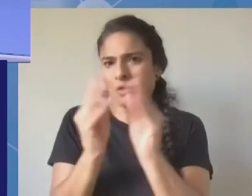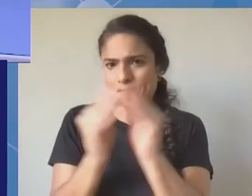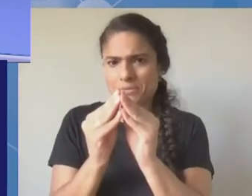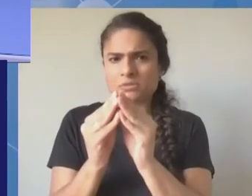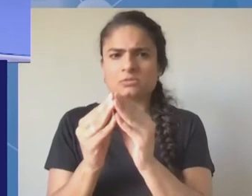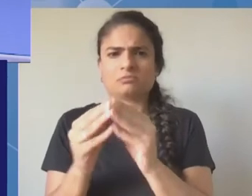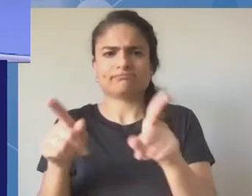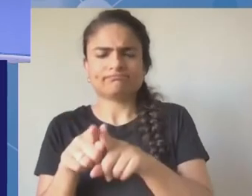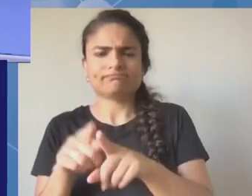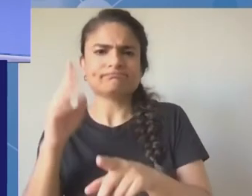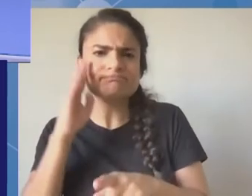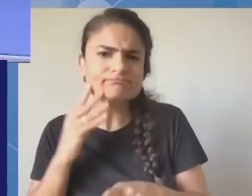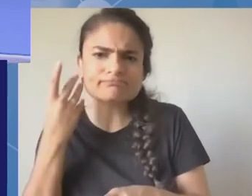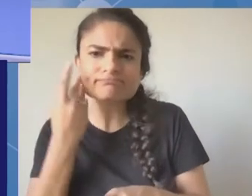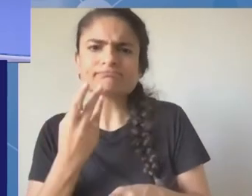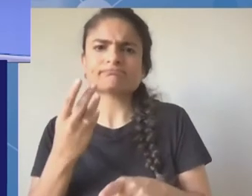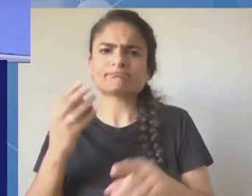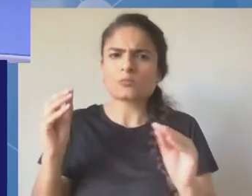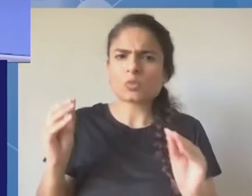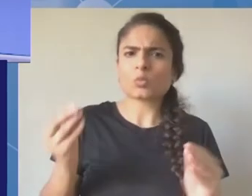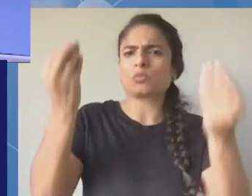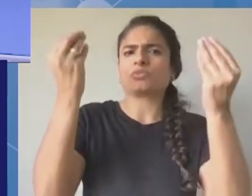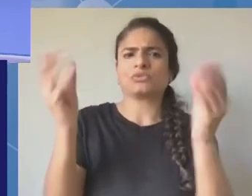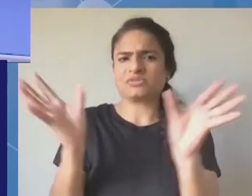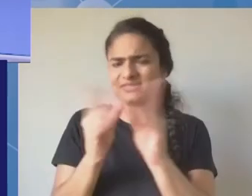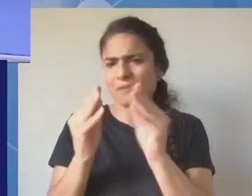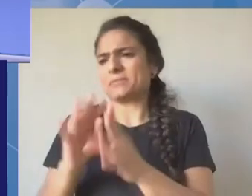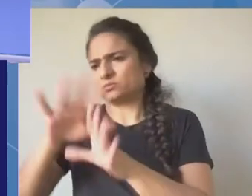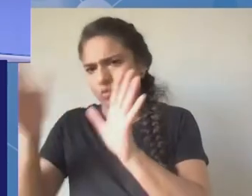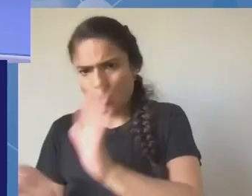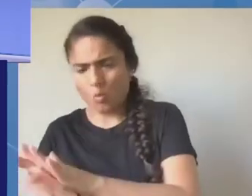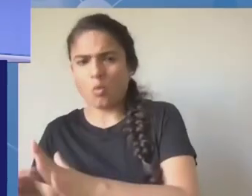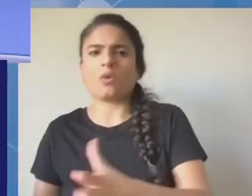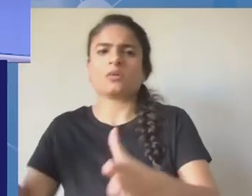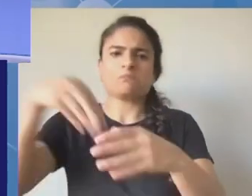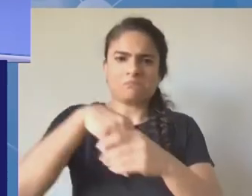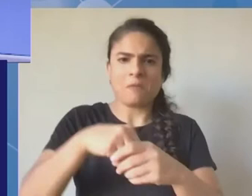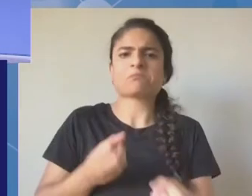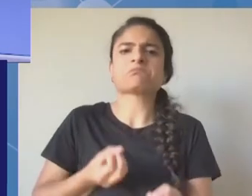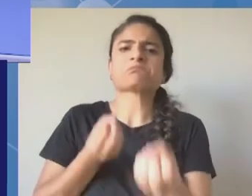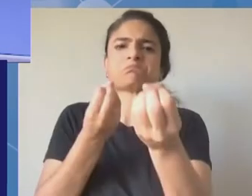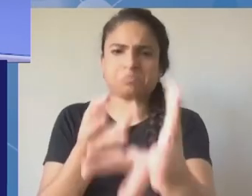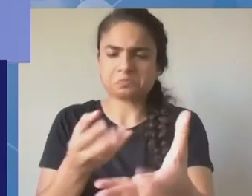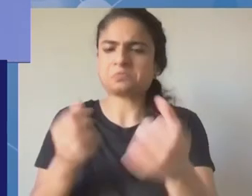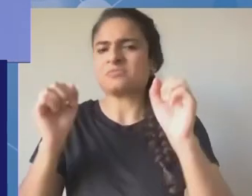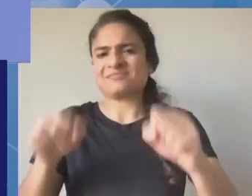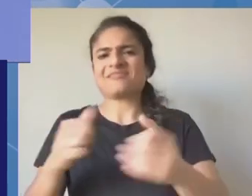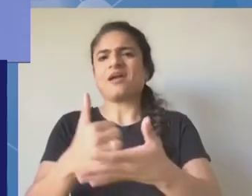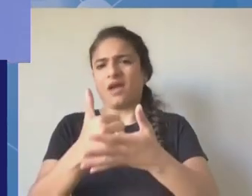在报告当中体现出来。非常感谢。